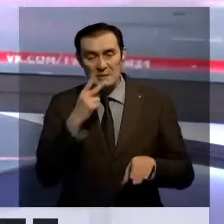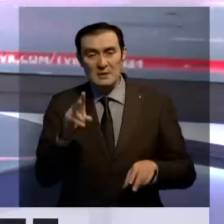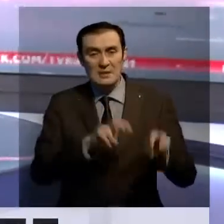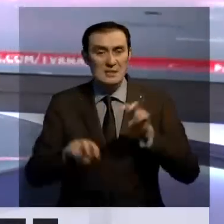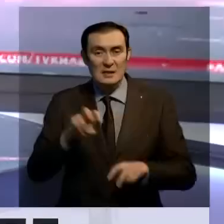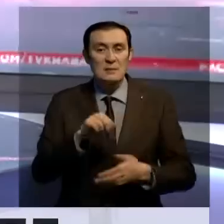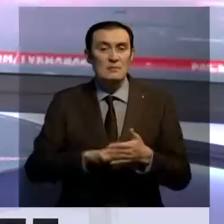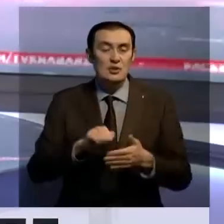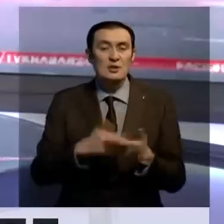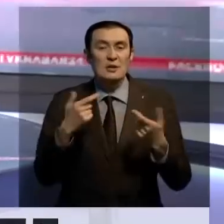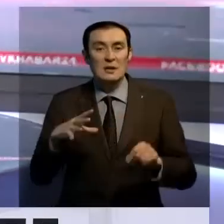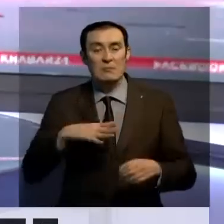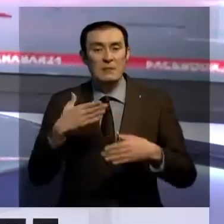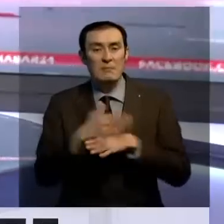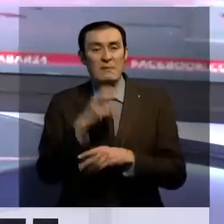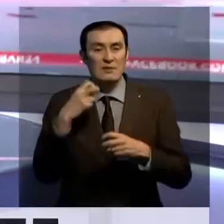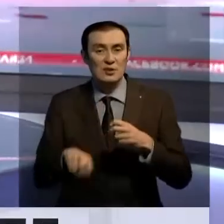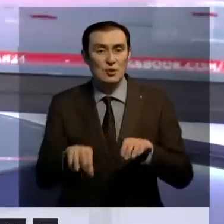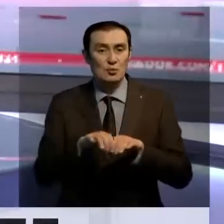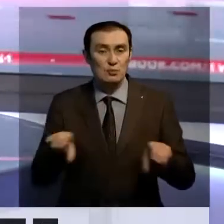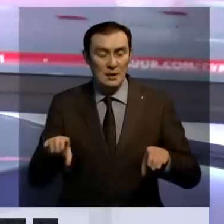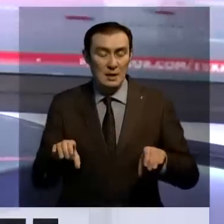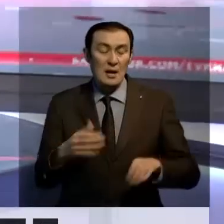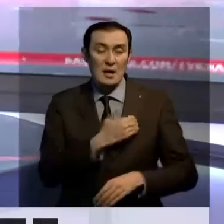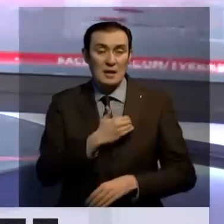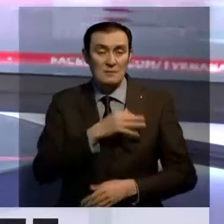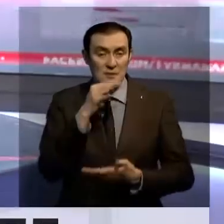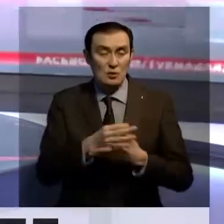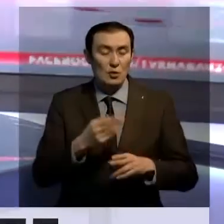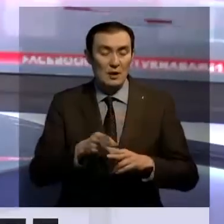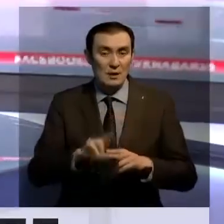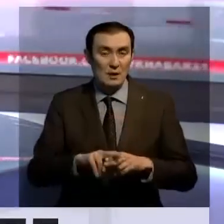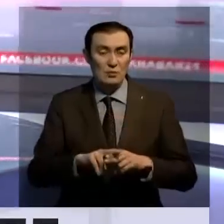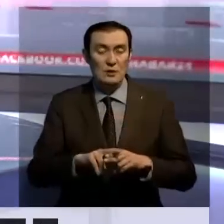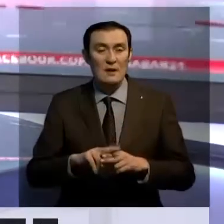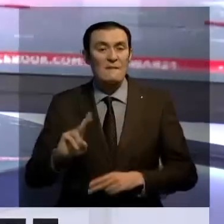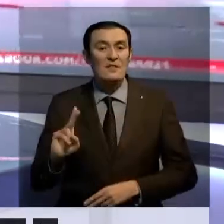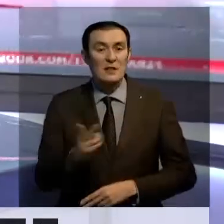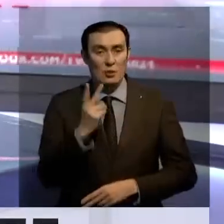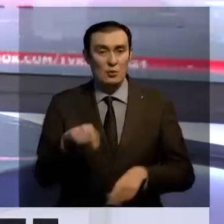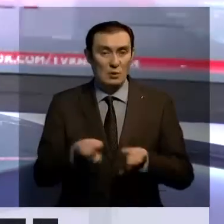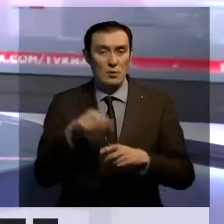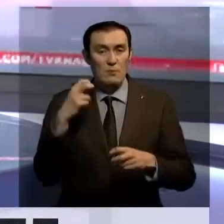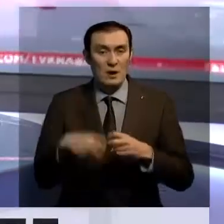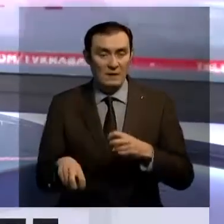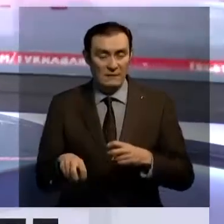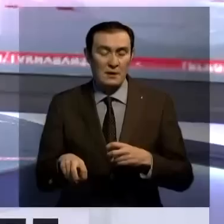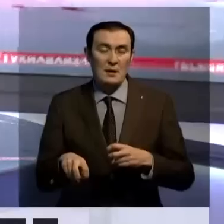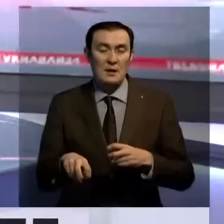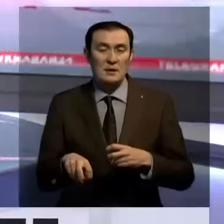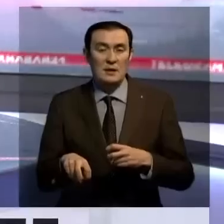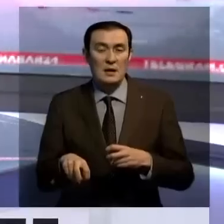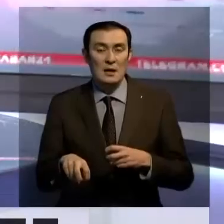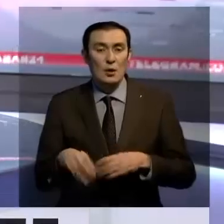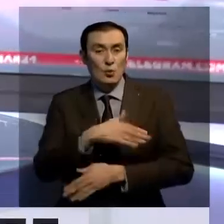искать причину, где произошло повреждение. Хотелось бы отметить, что это уже второй порыв на